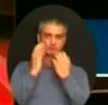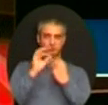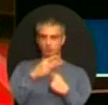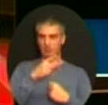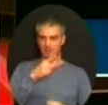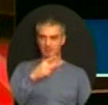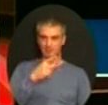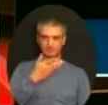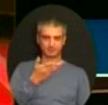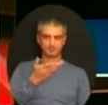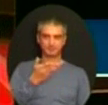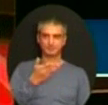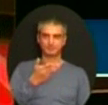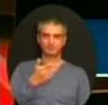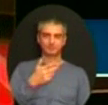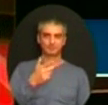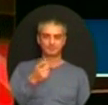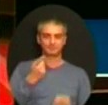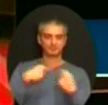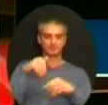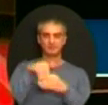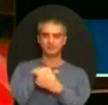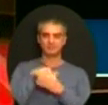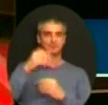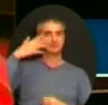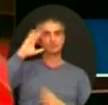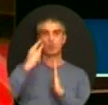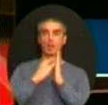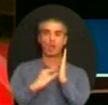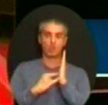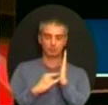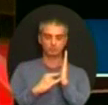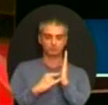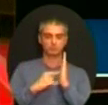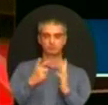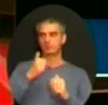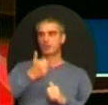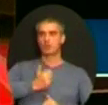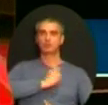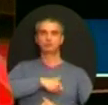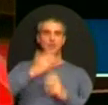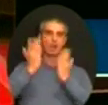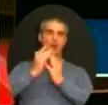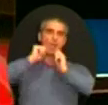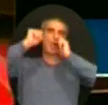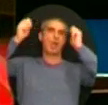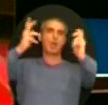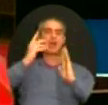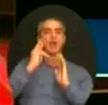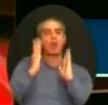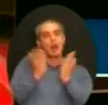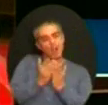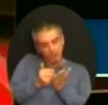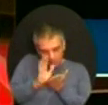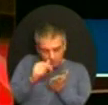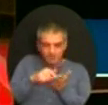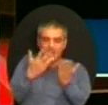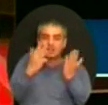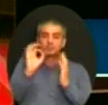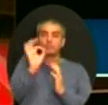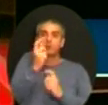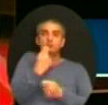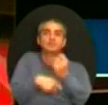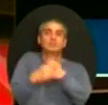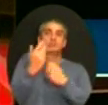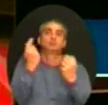אילת שהבאנו אותו אתמול בוועדת הפנים, הצביעו על החוק והזדעק ראש העיר אילת, שאת אילת צריך להחריג כי 90%